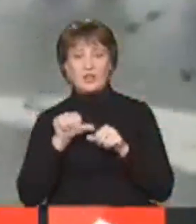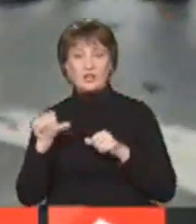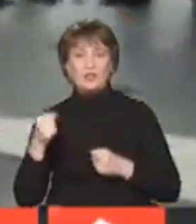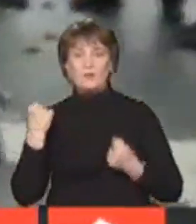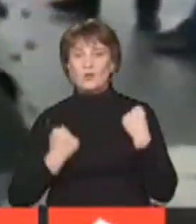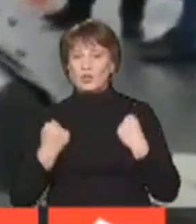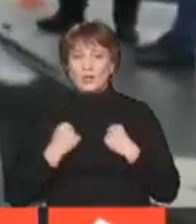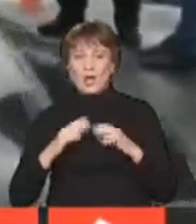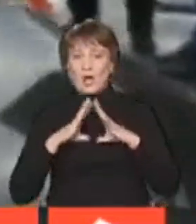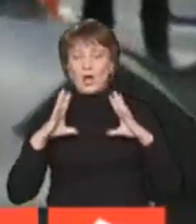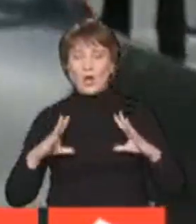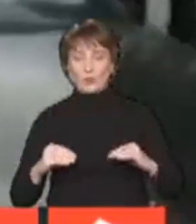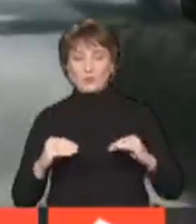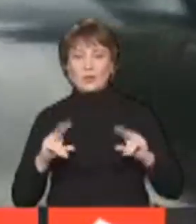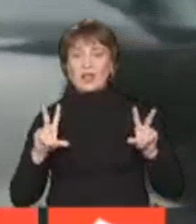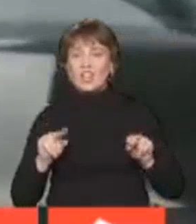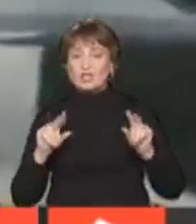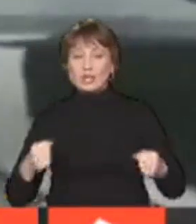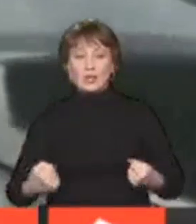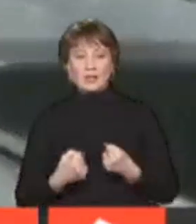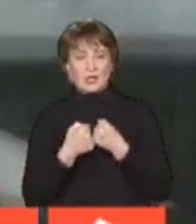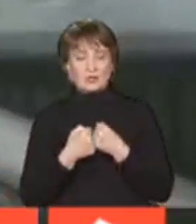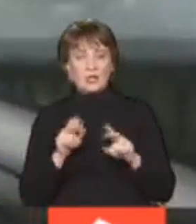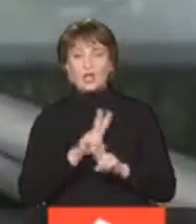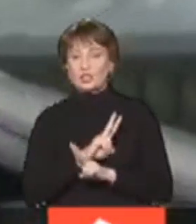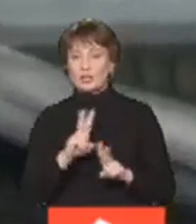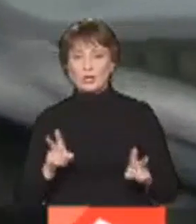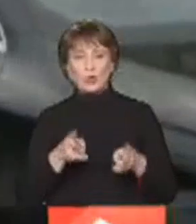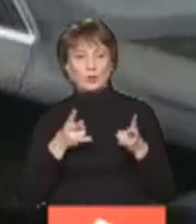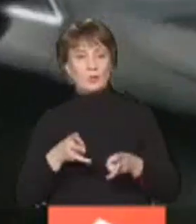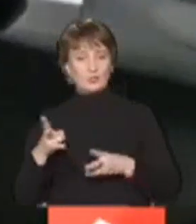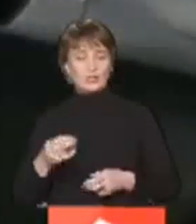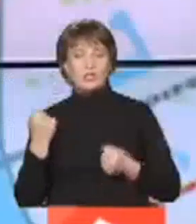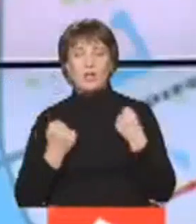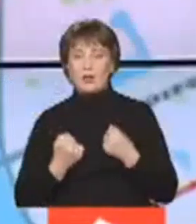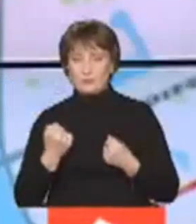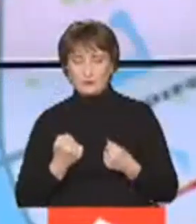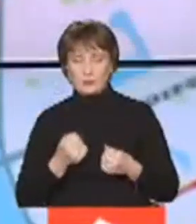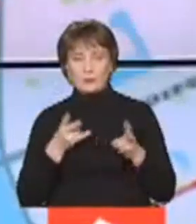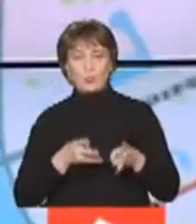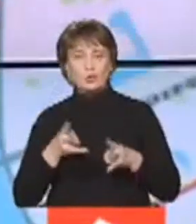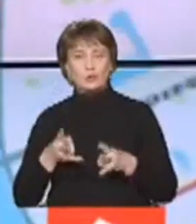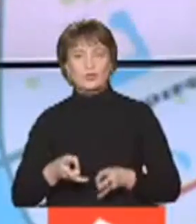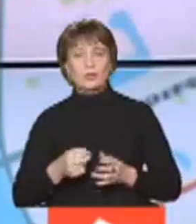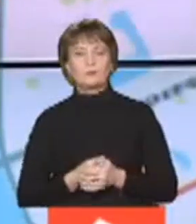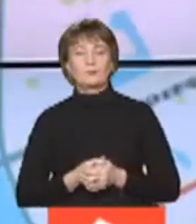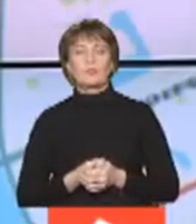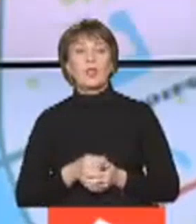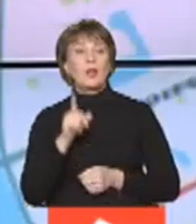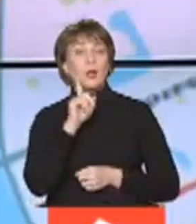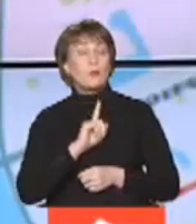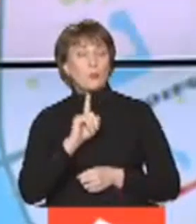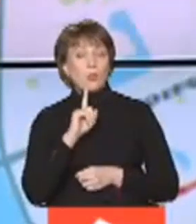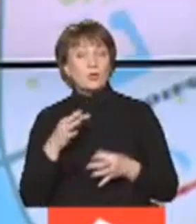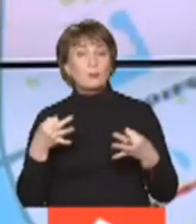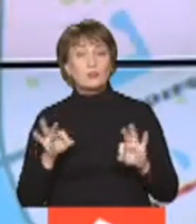водія Audi. На щастя, внаслідок зіткнення ніхто не постраждав, хоча автівки суттєво пошкоджені. І поки